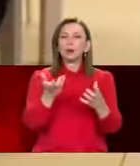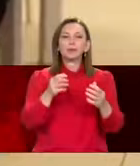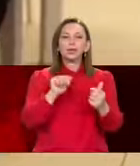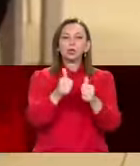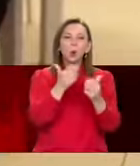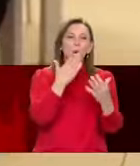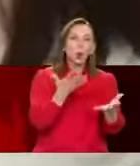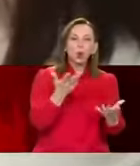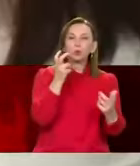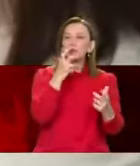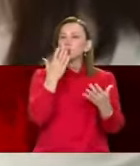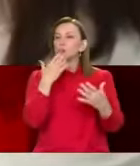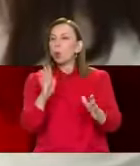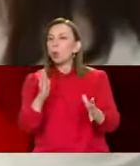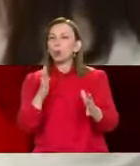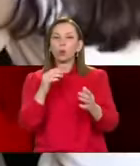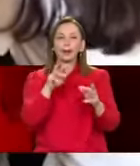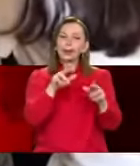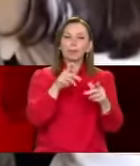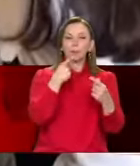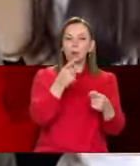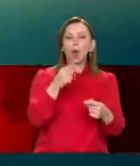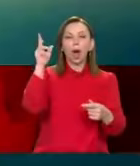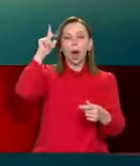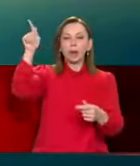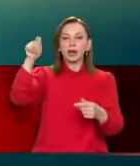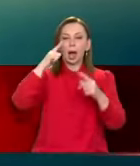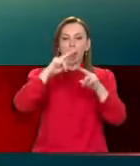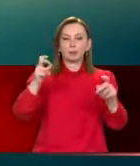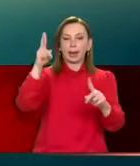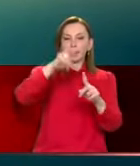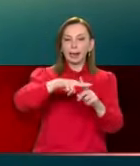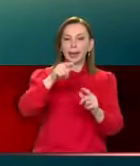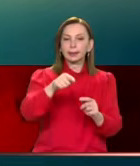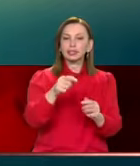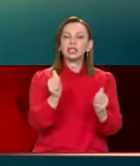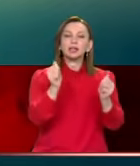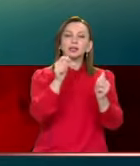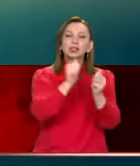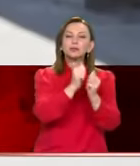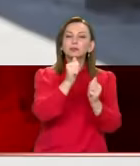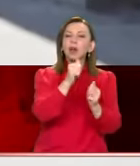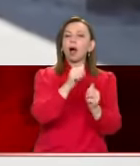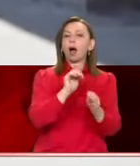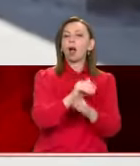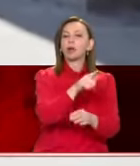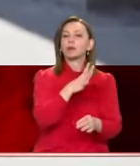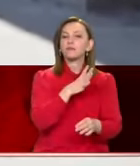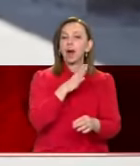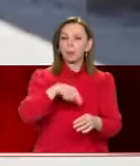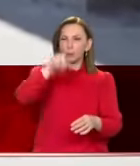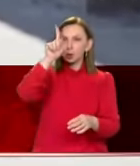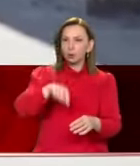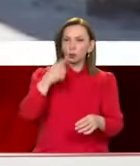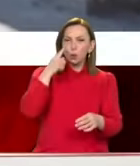için. Amerika'da yapıldığı araştırma 2000 kişi katıldı. %46'sının çifte hayat yaşadığı ortaya çıktı. Gün içerisinde bile ruh